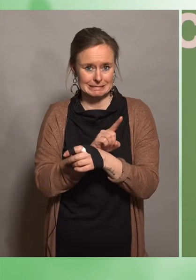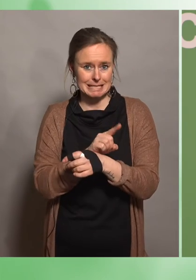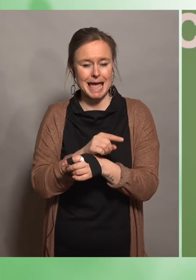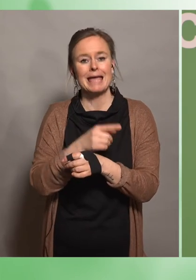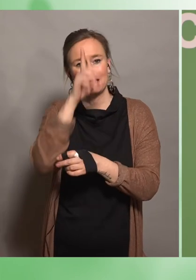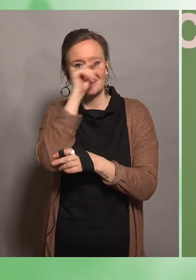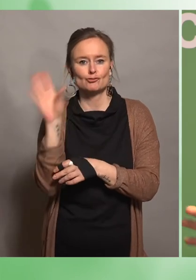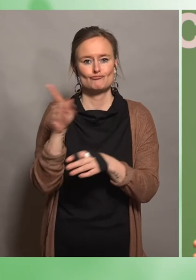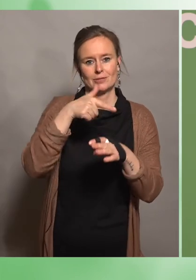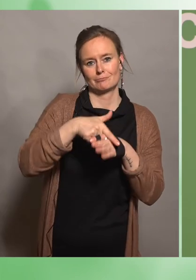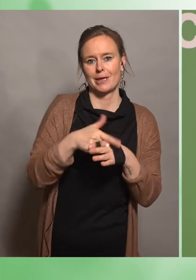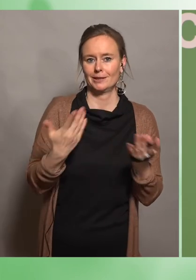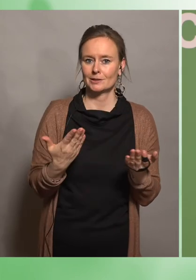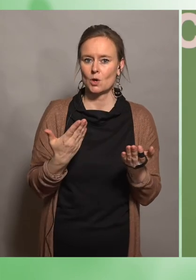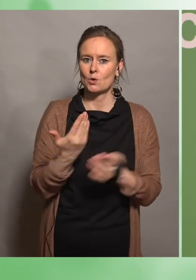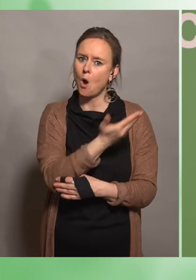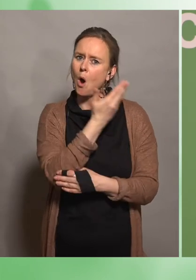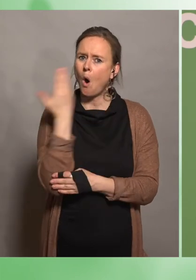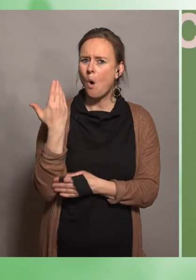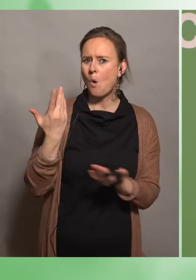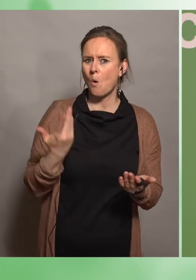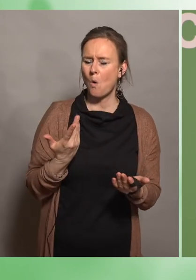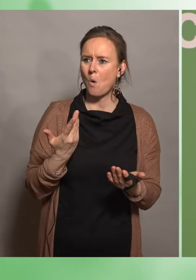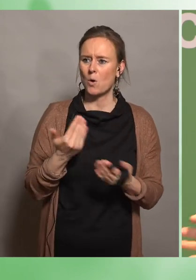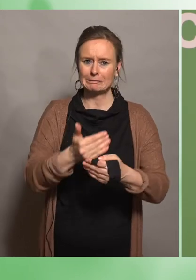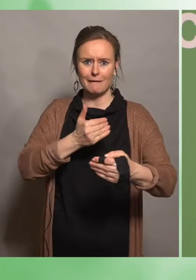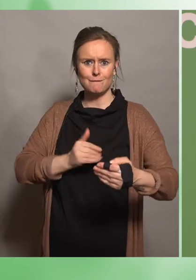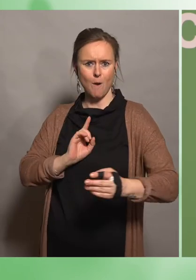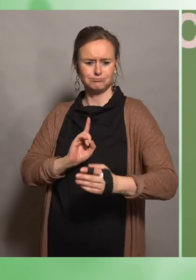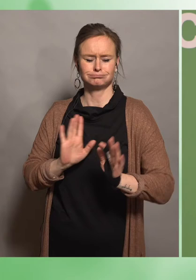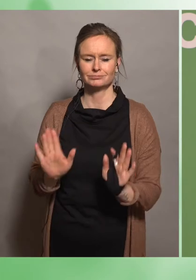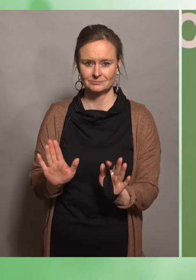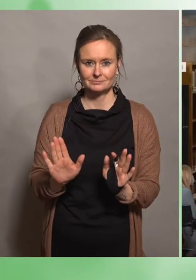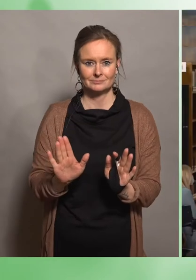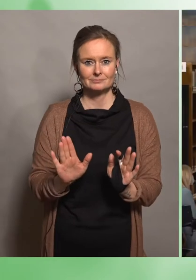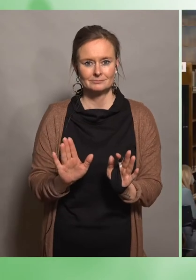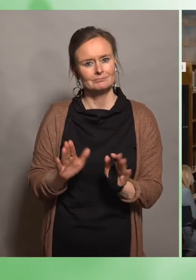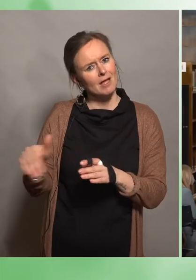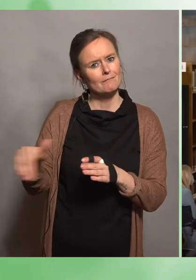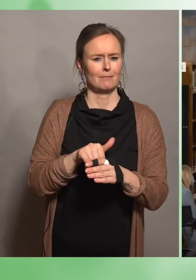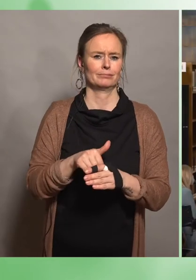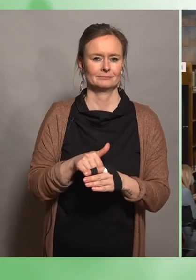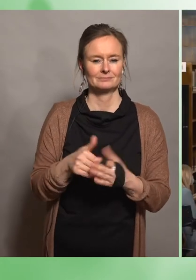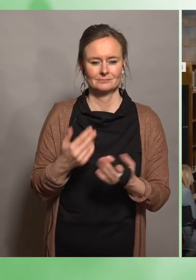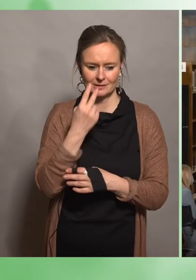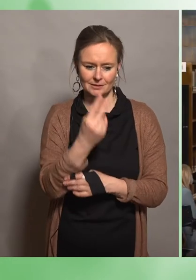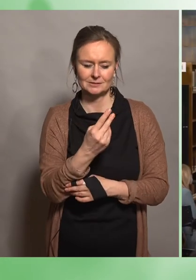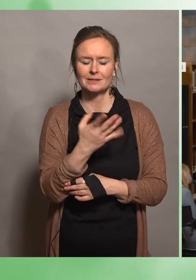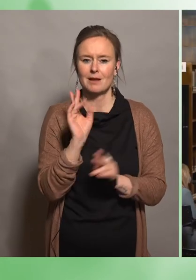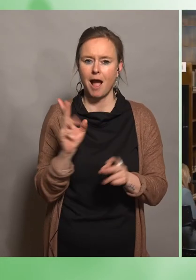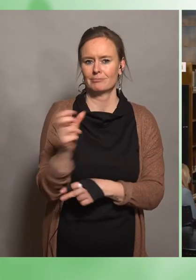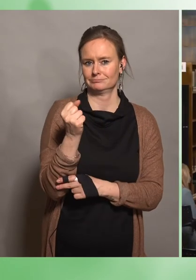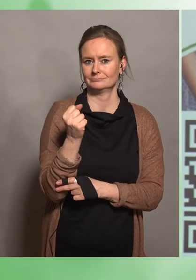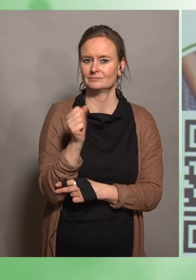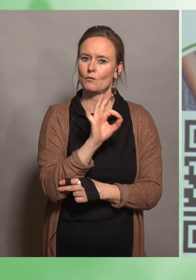Behinderung vorbehaltslos beschäftigt und sieht, dass es für das ganze Unternehmen eine Bereicherung ist. Vielen Dank. Ja.